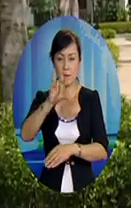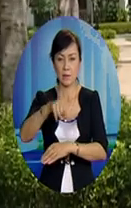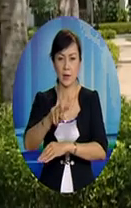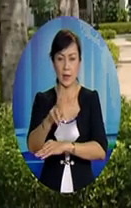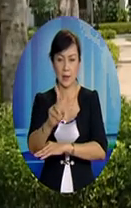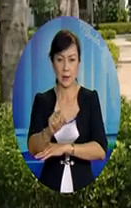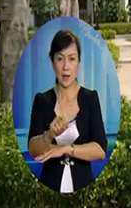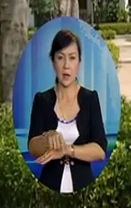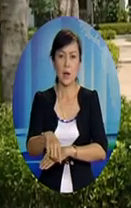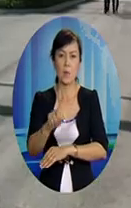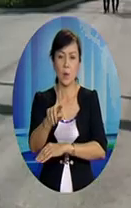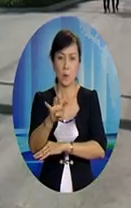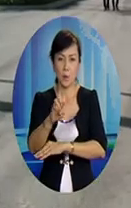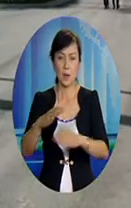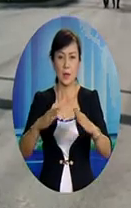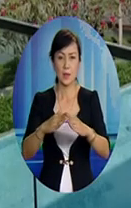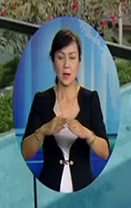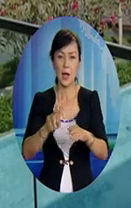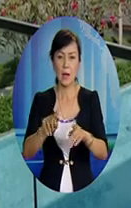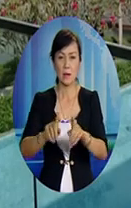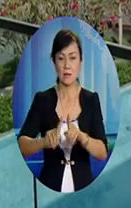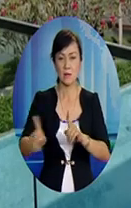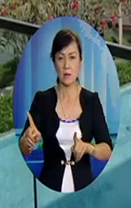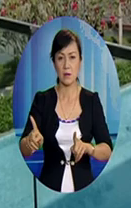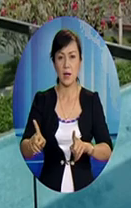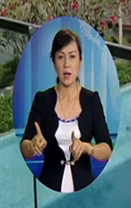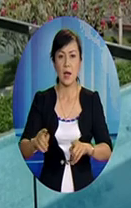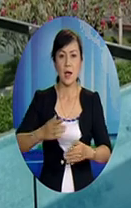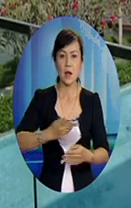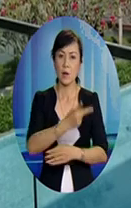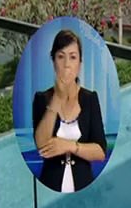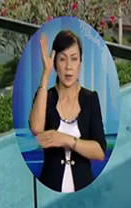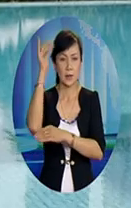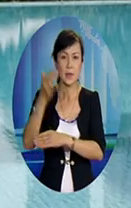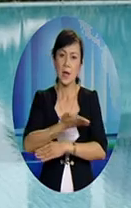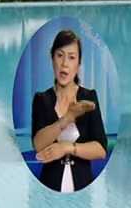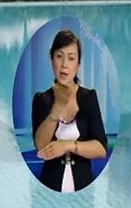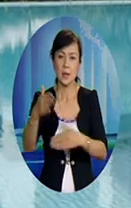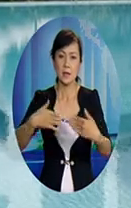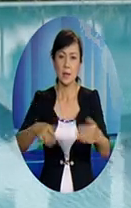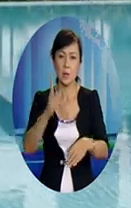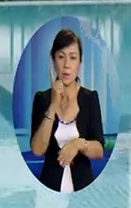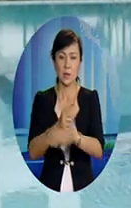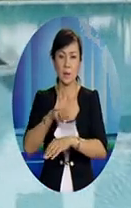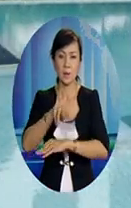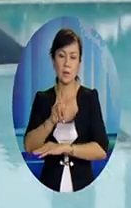với 140 căn biệt thự đơn lập và song lập, được bao quanh bởi không gian xanh, cảnh quan và hồ sinh thái rộng hơn 1.000